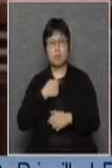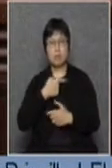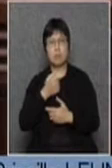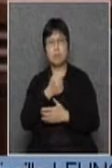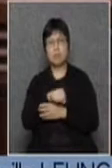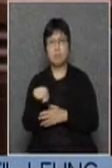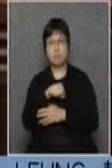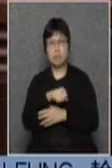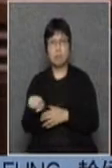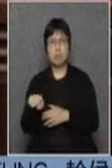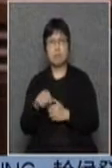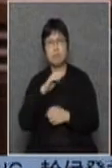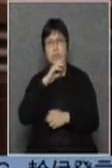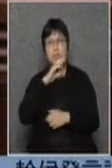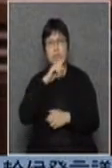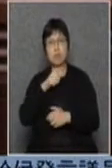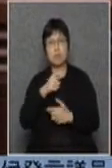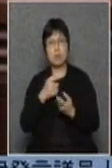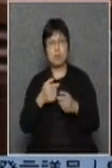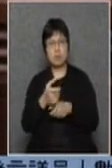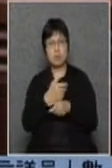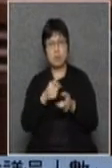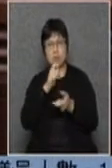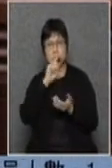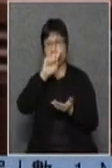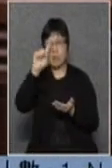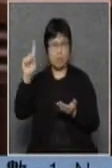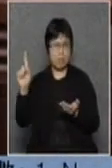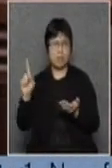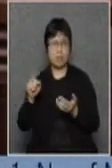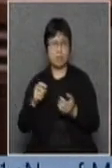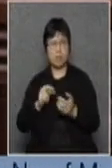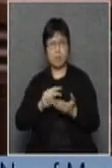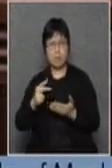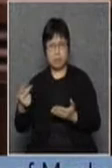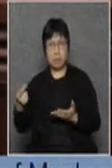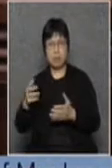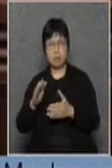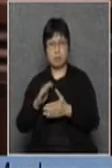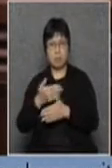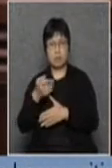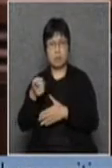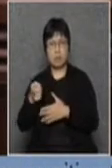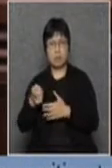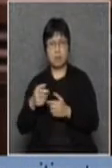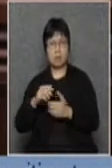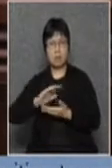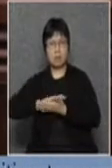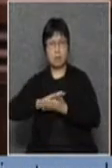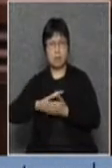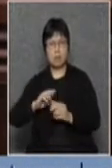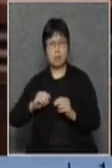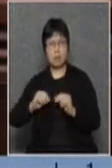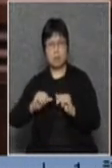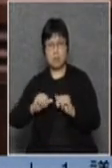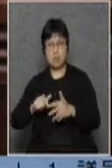咧，就係話若果市場有啲乜嘢嘅波動，無論係因為你呢個量化寬鬆政策